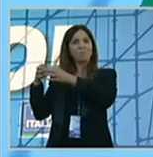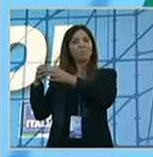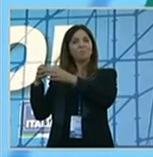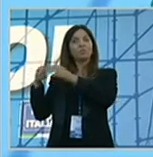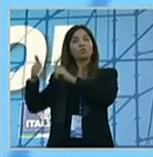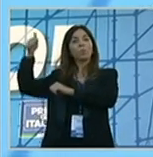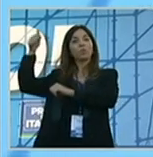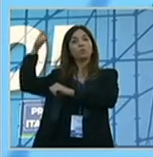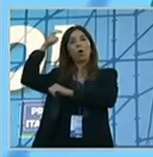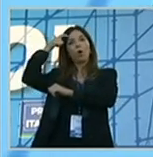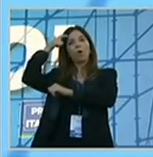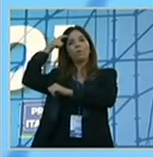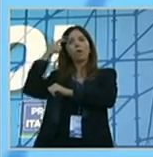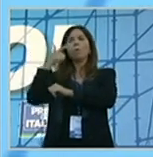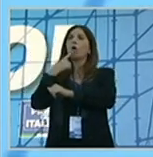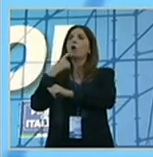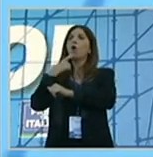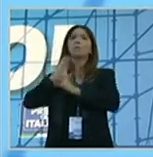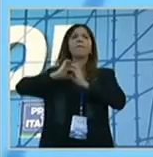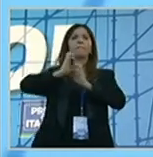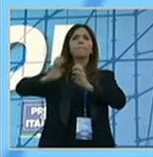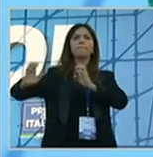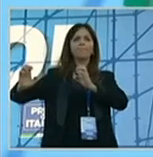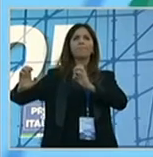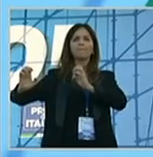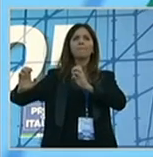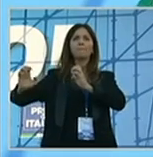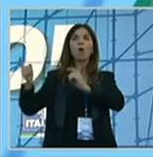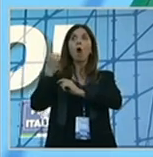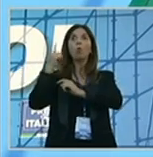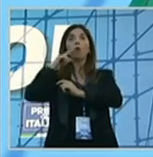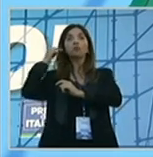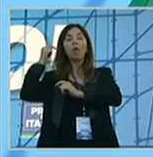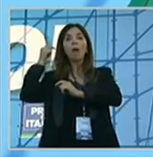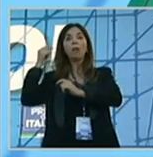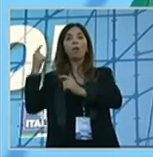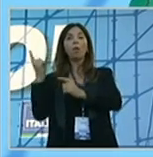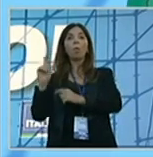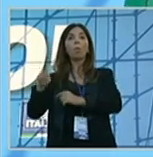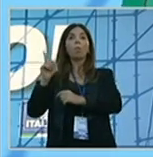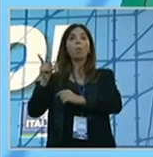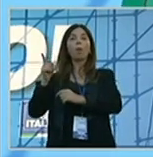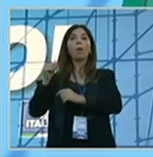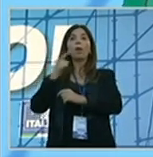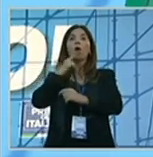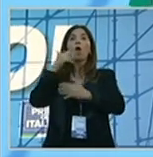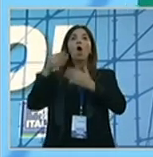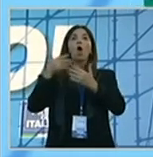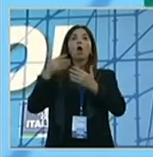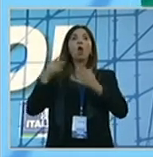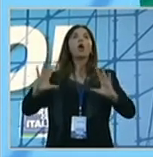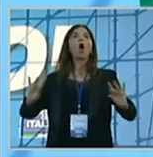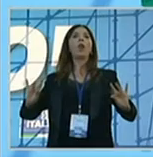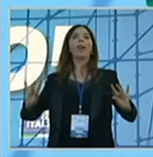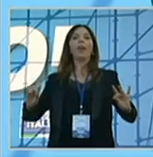governo che ha un sacco di gradazioni di rosso. L'unica cosa gialla che hanno è il colore del mastice che hanno usato